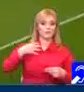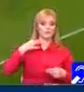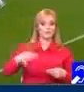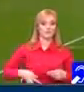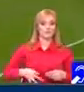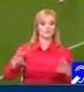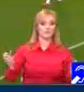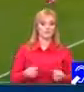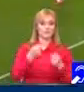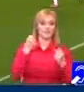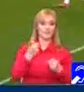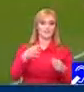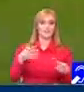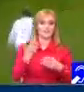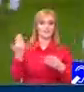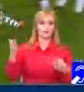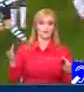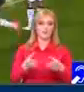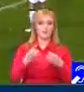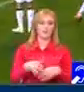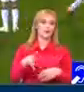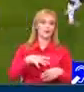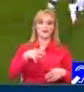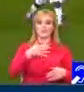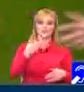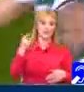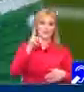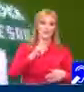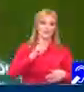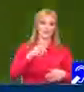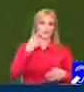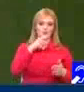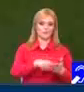pe gazde și Sporting, învingătoare cu 1-0, are un punct avans față de Porto.